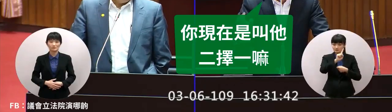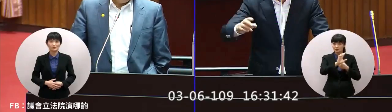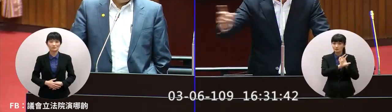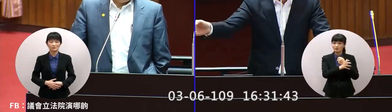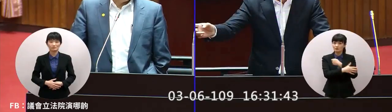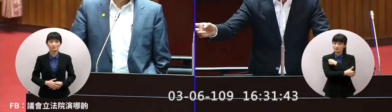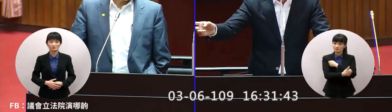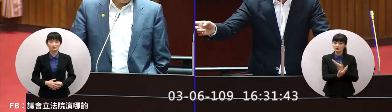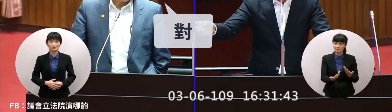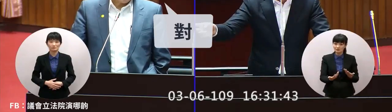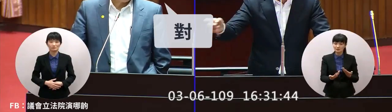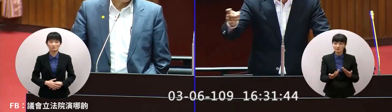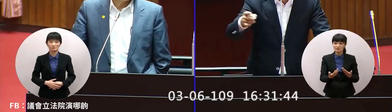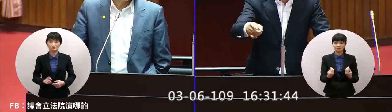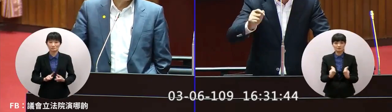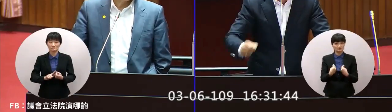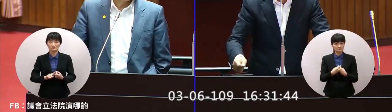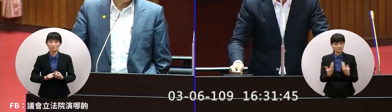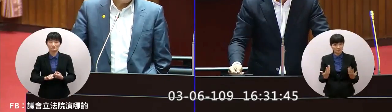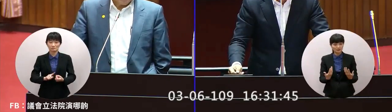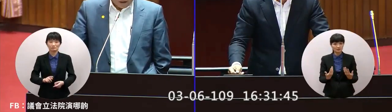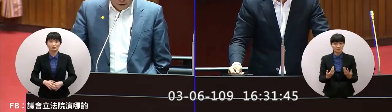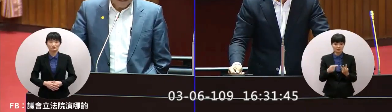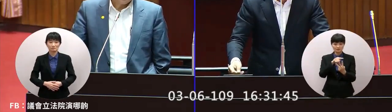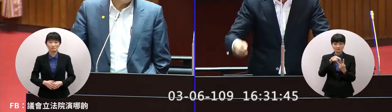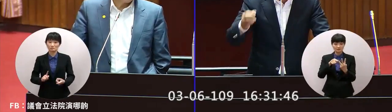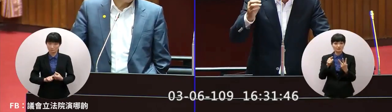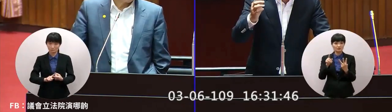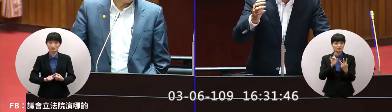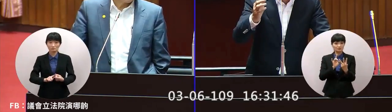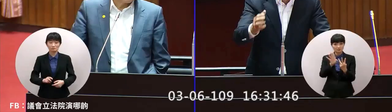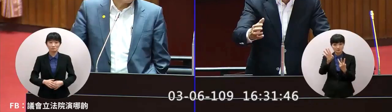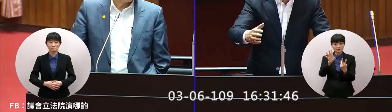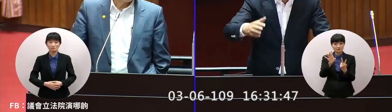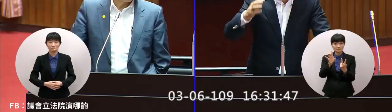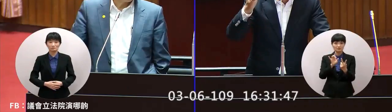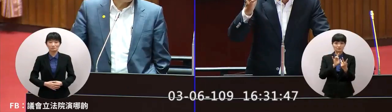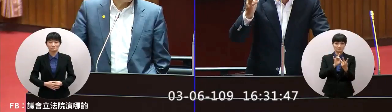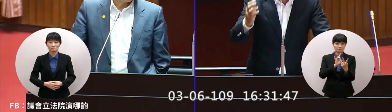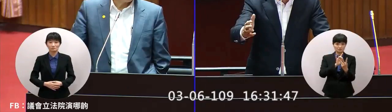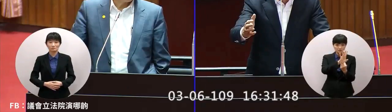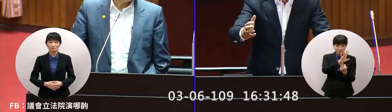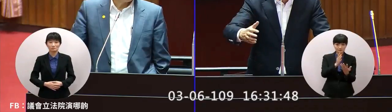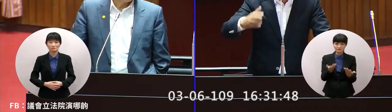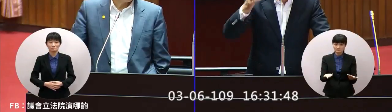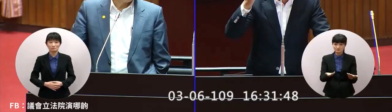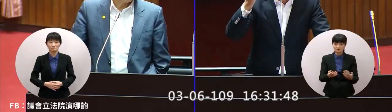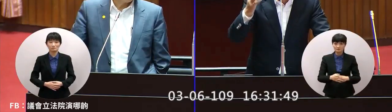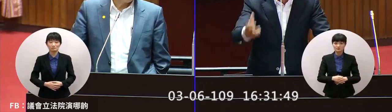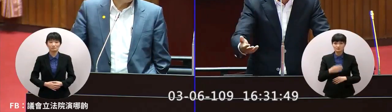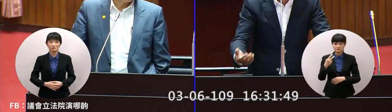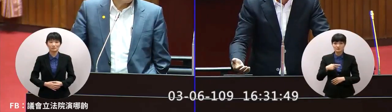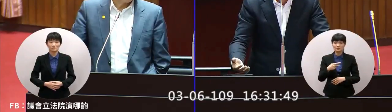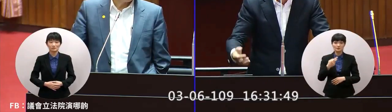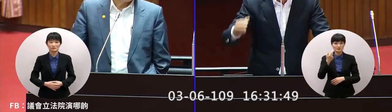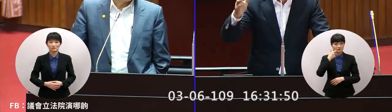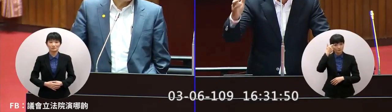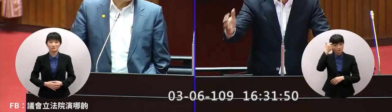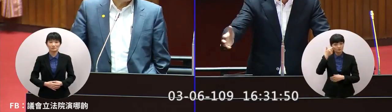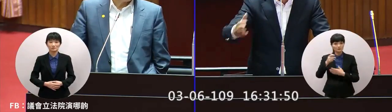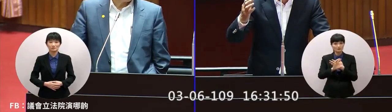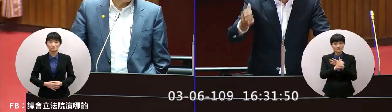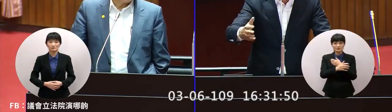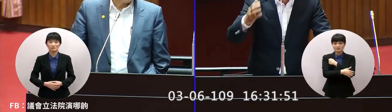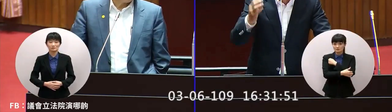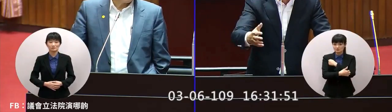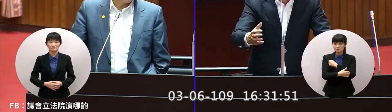择一嘛。阿妈你回去， 对， 叫外籍看护你家嘛，对不对？ 对。哦， 啊，外籍看护你家，甲病医无在沟通，甲阿公无在沟通啊。因为